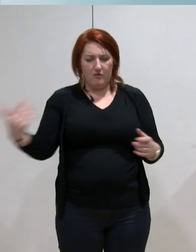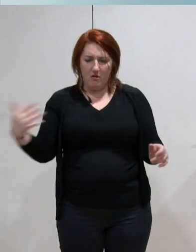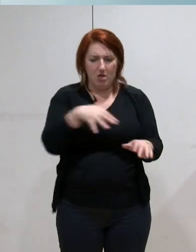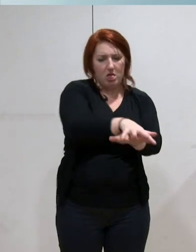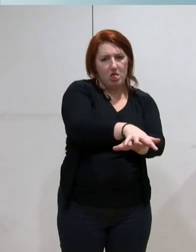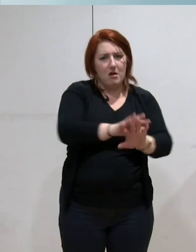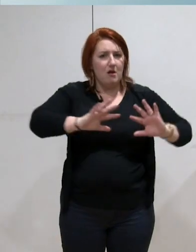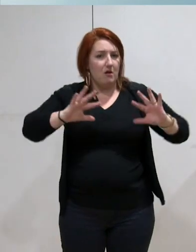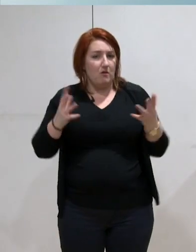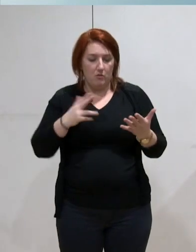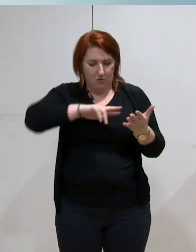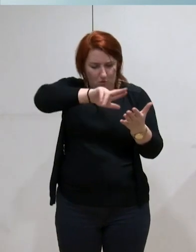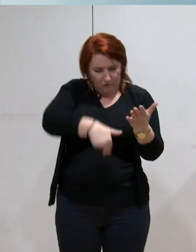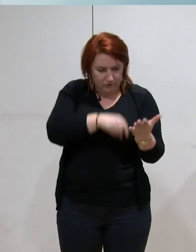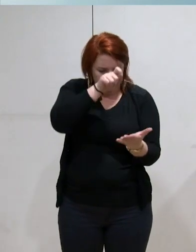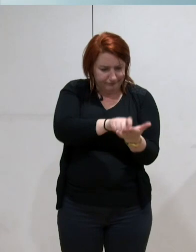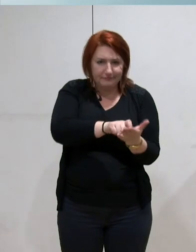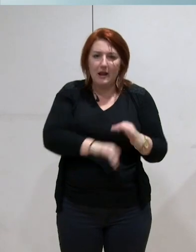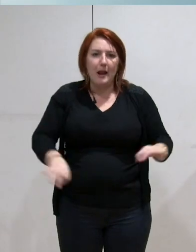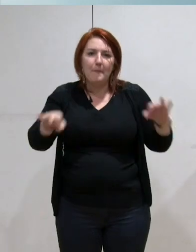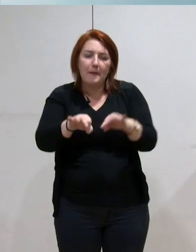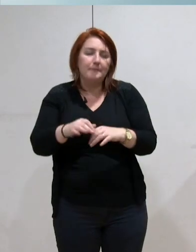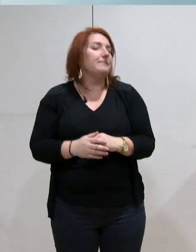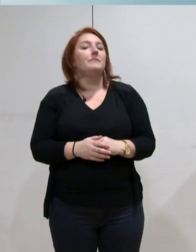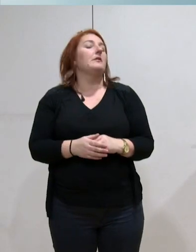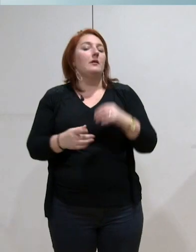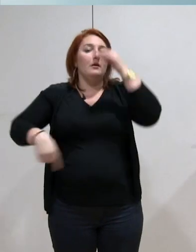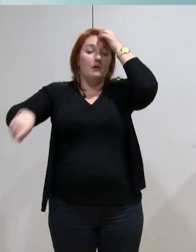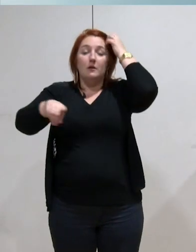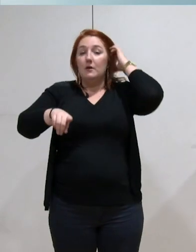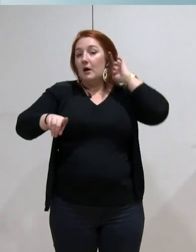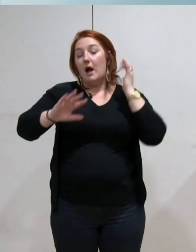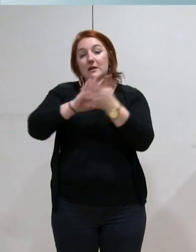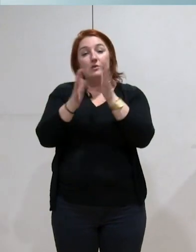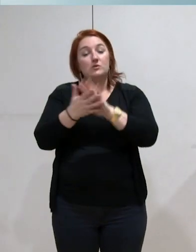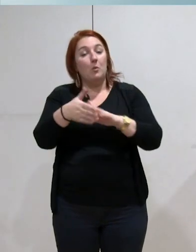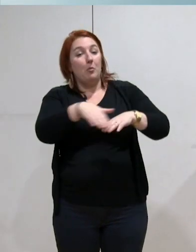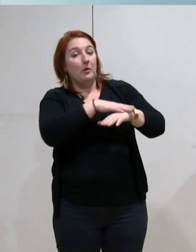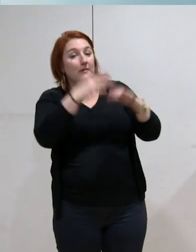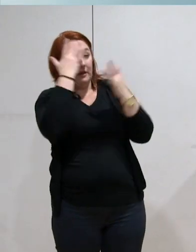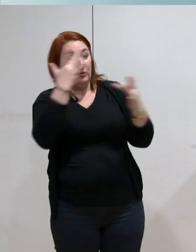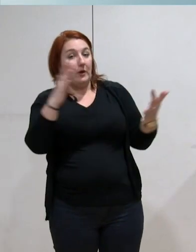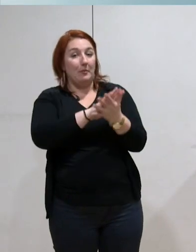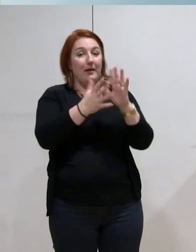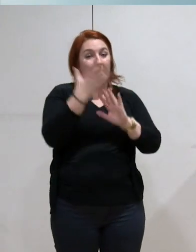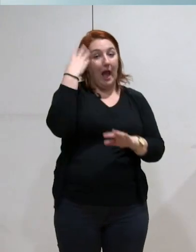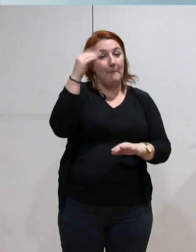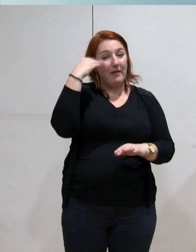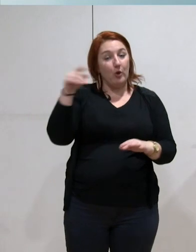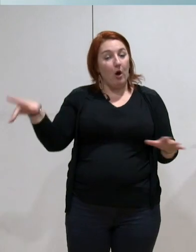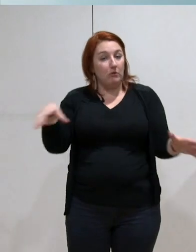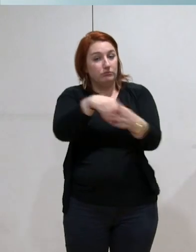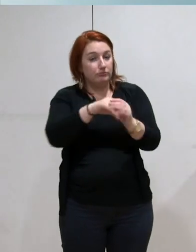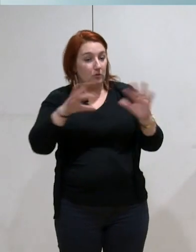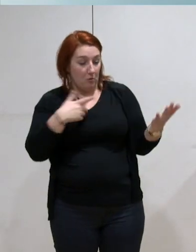je le vois pas dans la convention quelle sera leur contribution à la politique culturelle et aux pratiques amateur je le vois